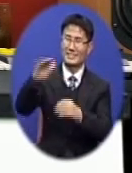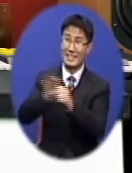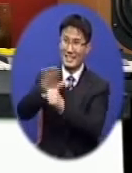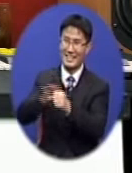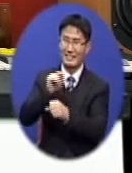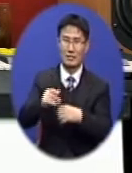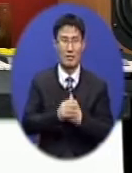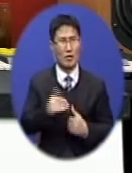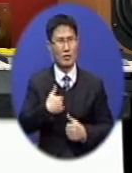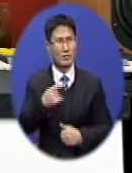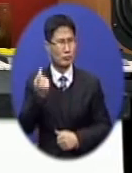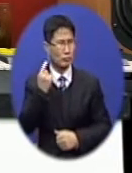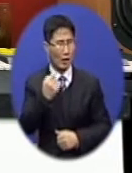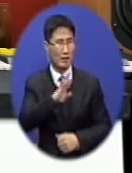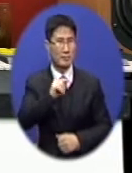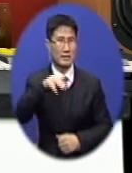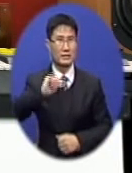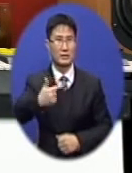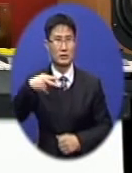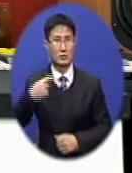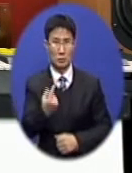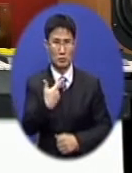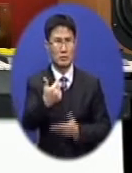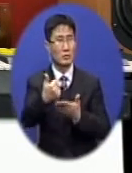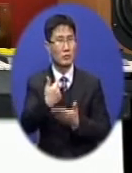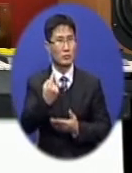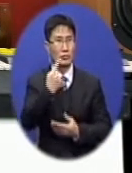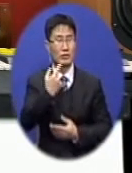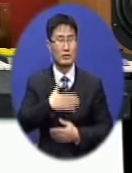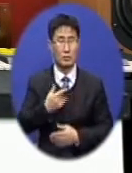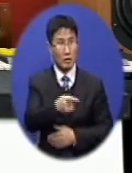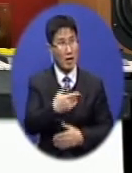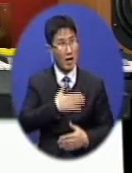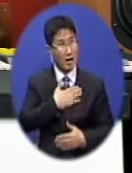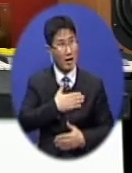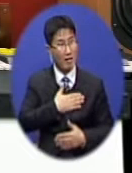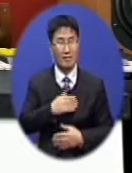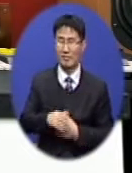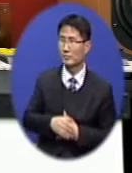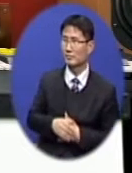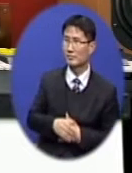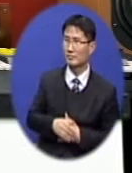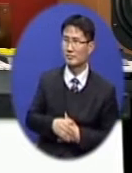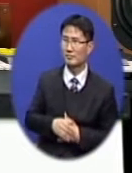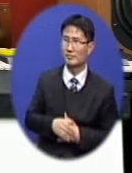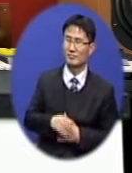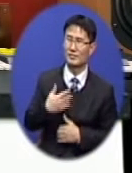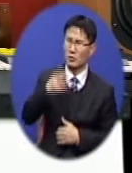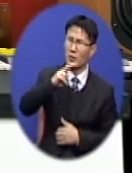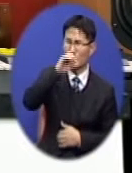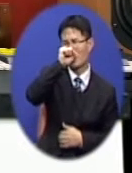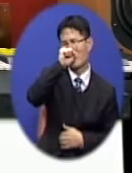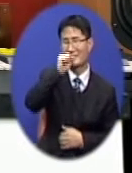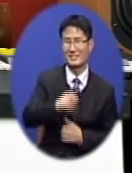나오시는데 박진도 씨가 나온 줄 알았어요. 저는. 아, 네. 그래요. 혹시 박진도 씨랑 무슨 아시는 사이는 아니세요? 예, 노래를